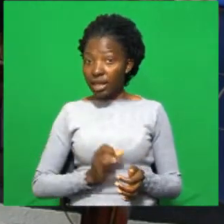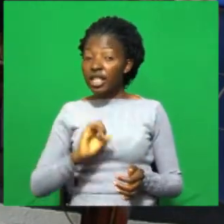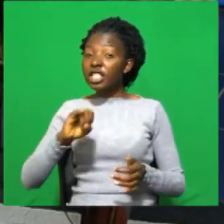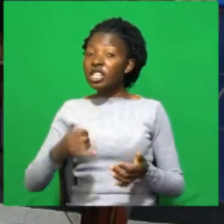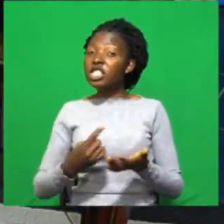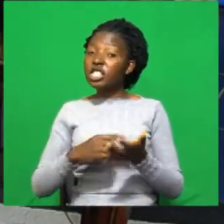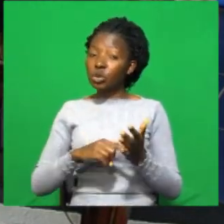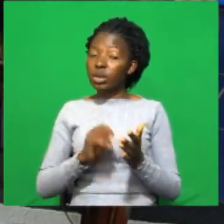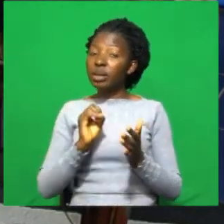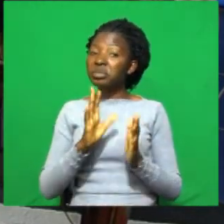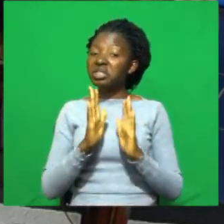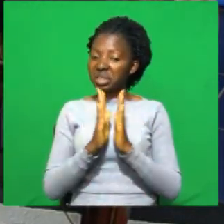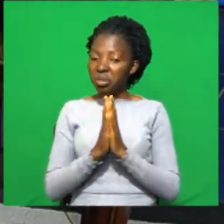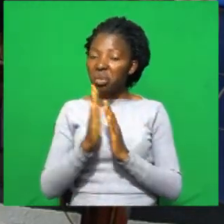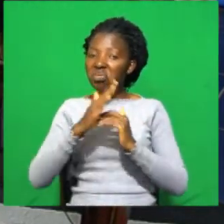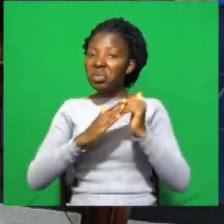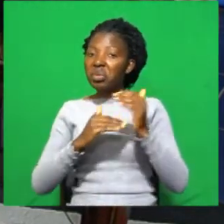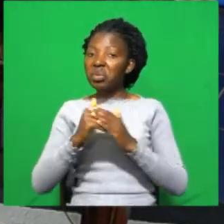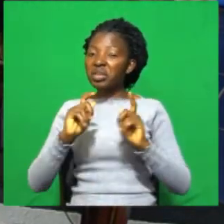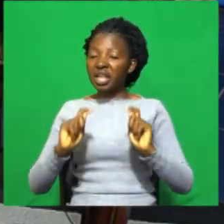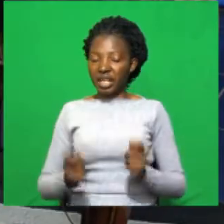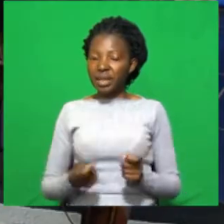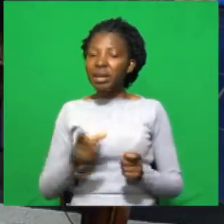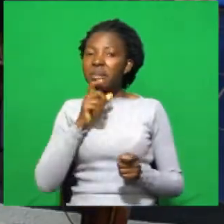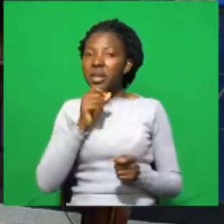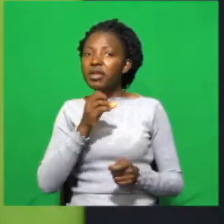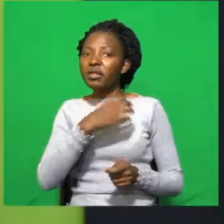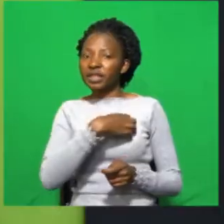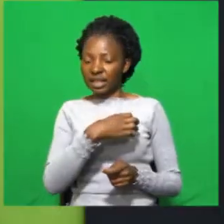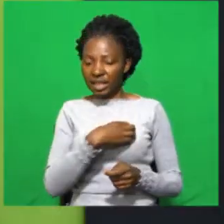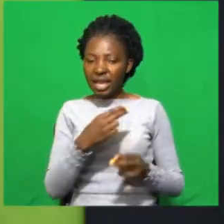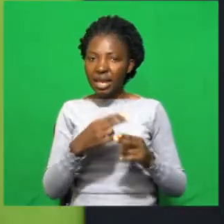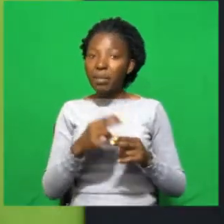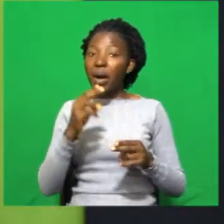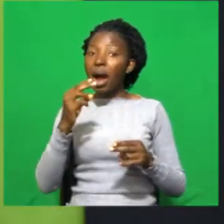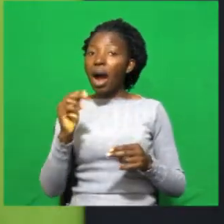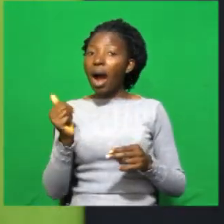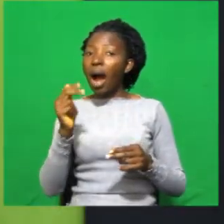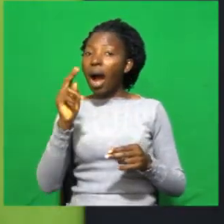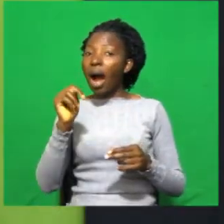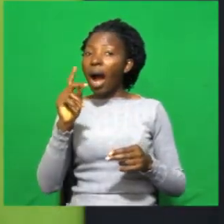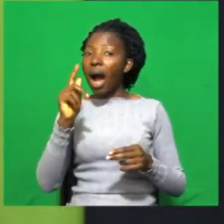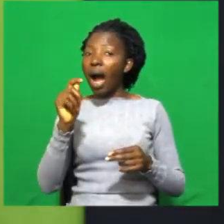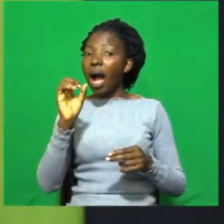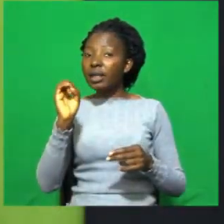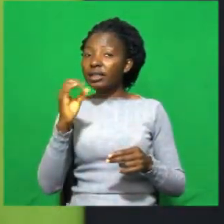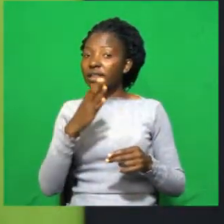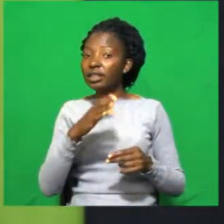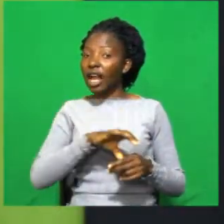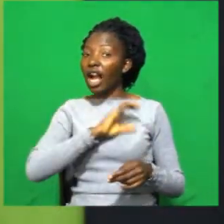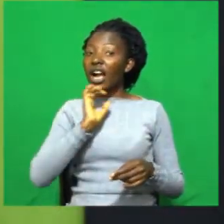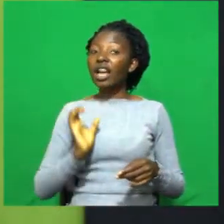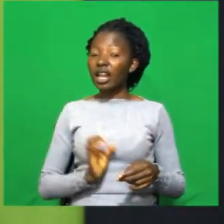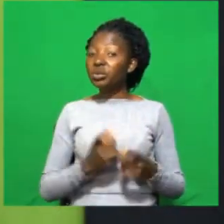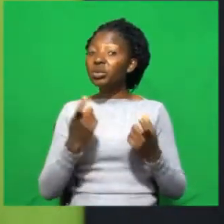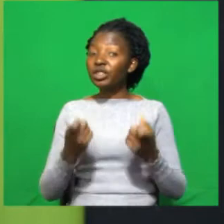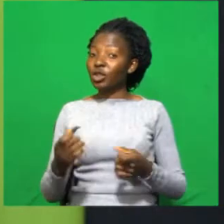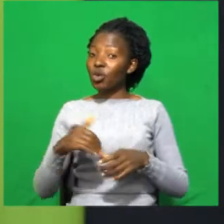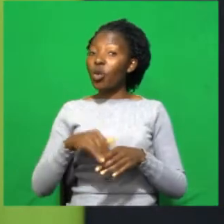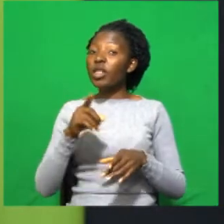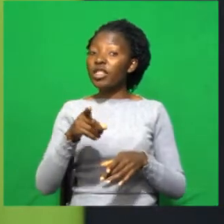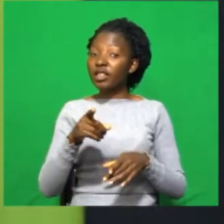futi. Murume wezvivi anonzi Andikristu obva agara mutemberi.